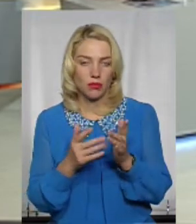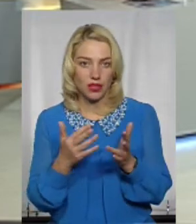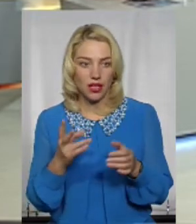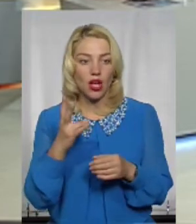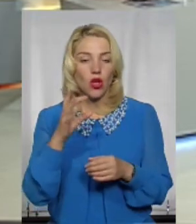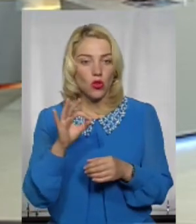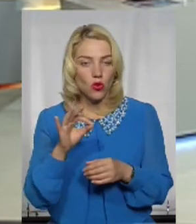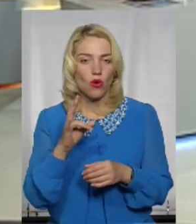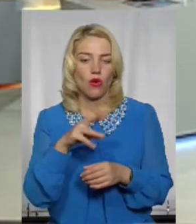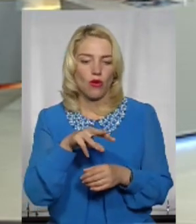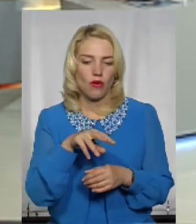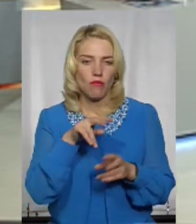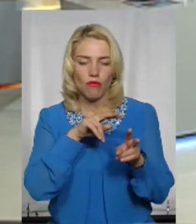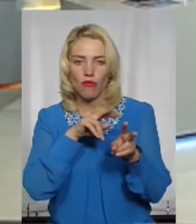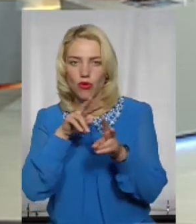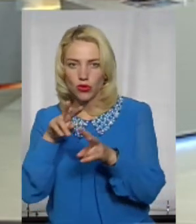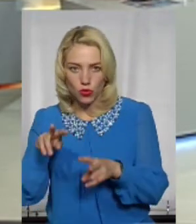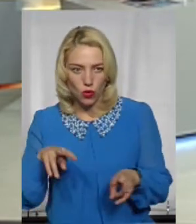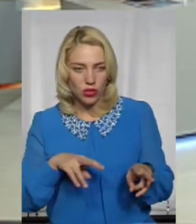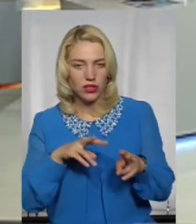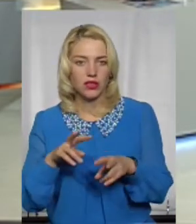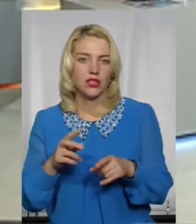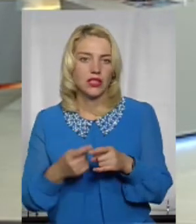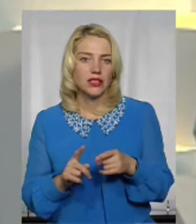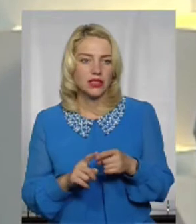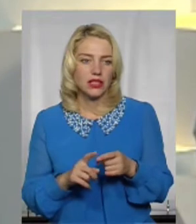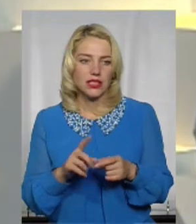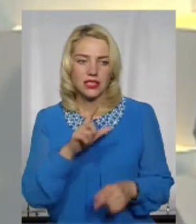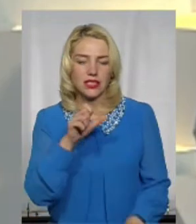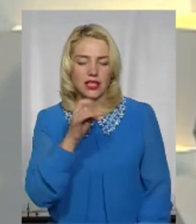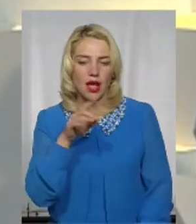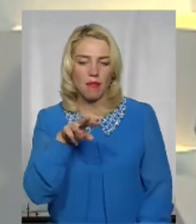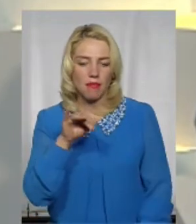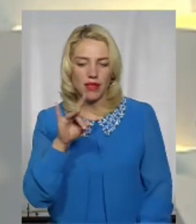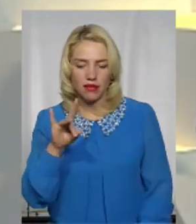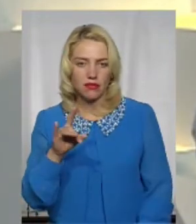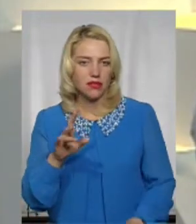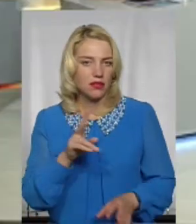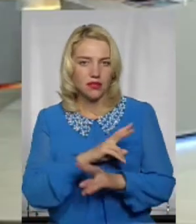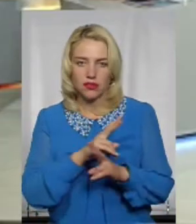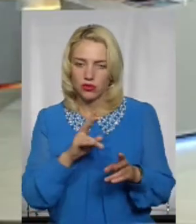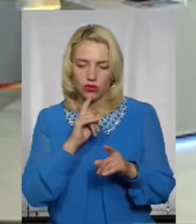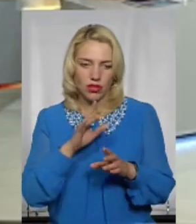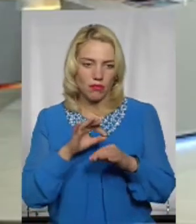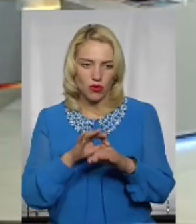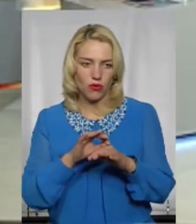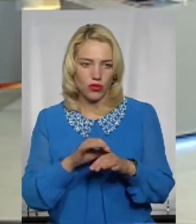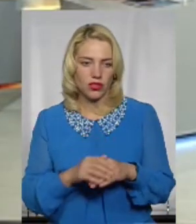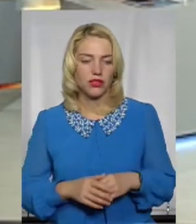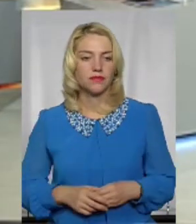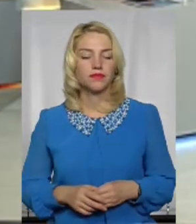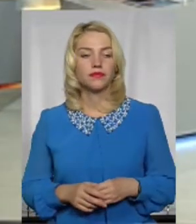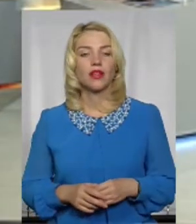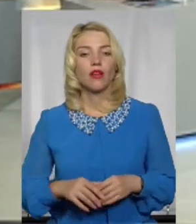моніторинг і ці, скажімо, ну, заміри ніхто не проводить. Та моніторинг взагалі не проводиться, Тетяна